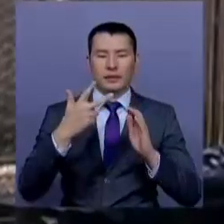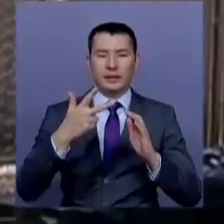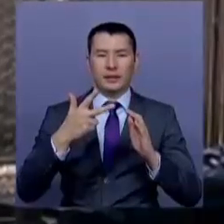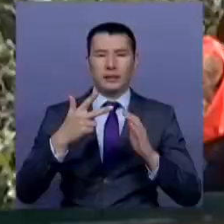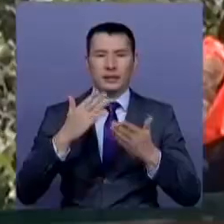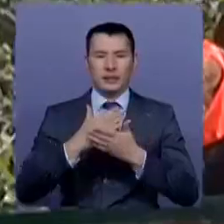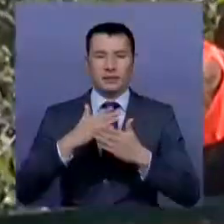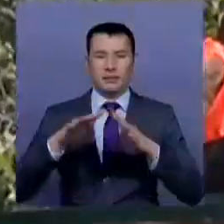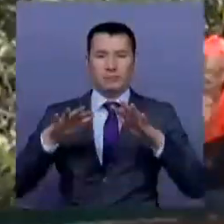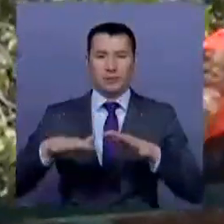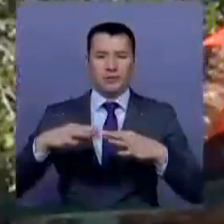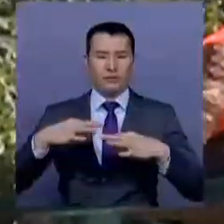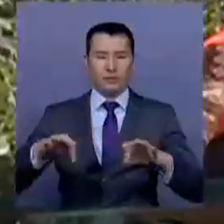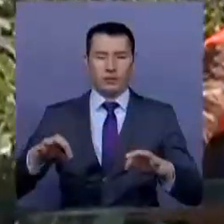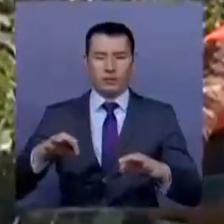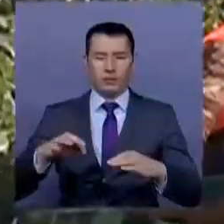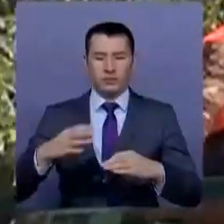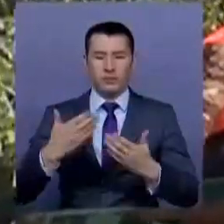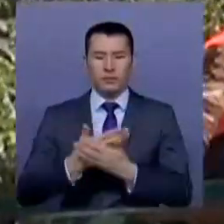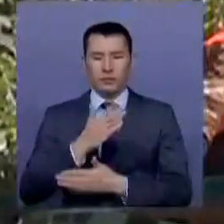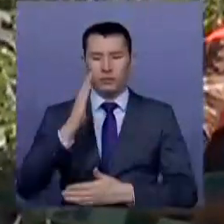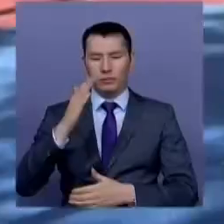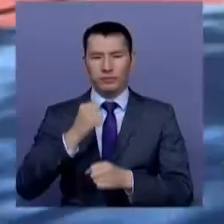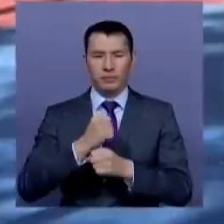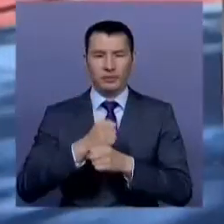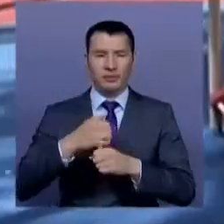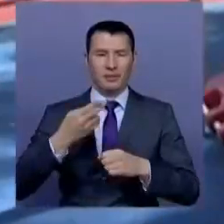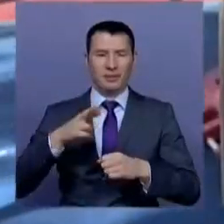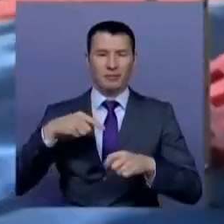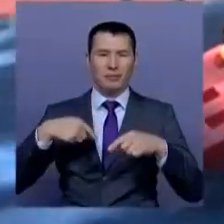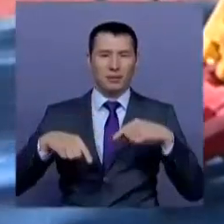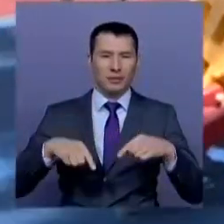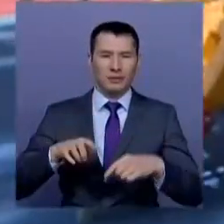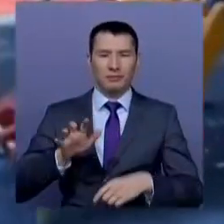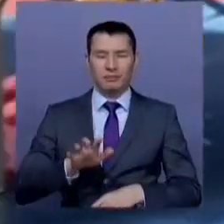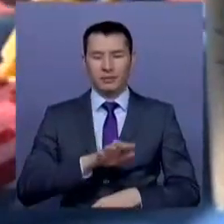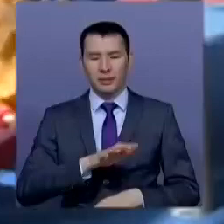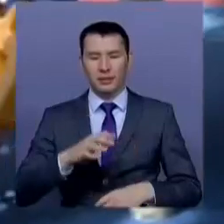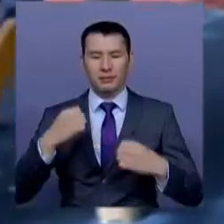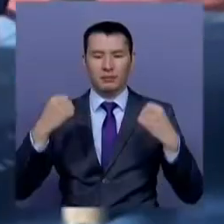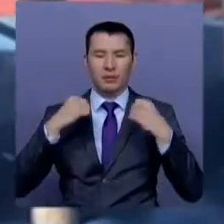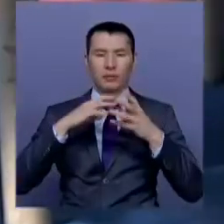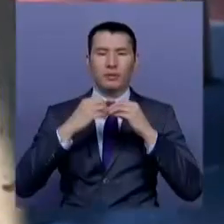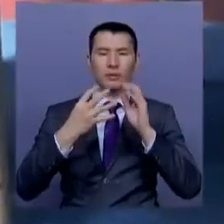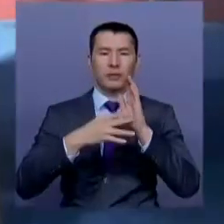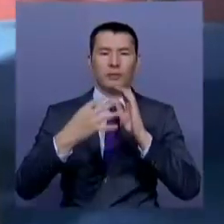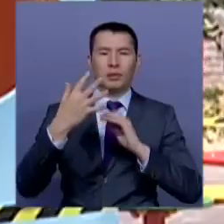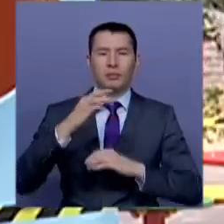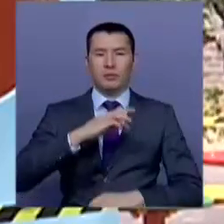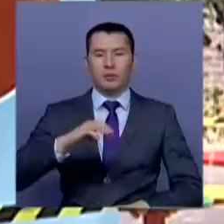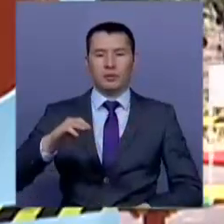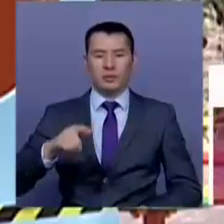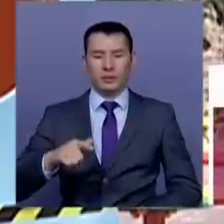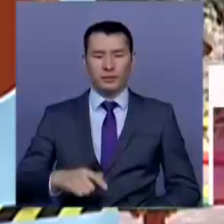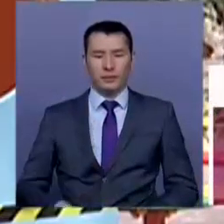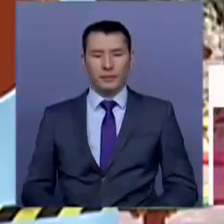«Бюджет участия» до конца года появятся новые детские спортивные площадки. Общий бюджет проекта – 95 миллионов тенге. Есть определенные